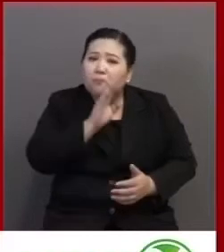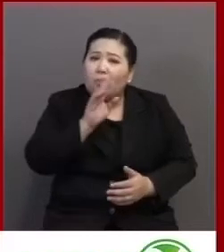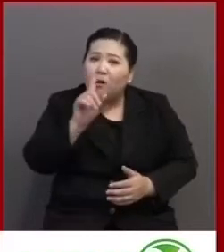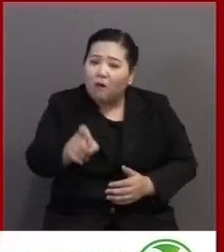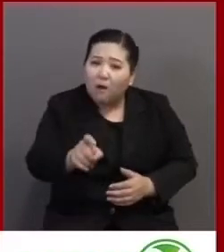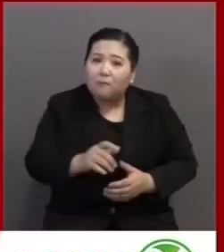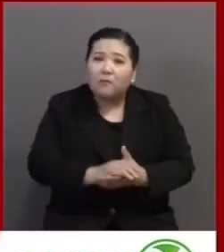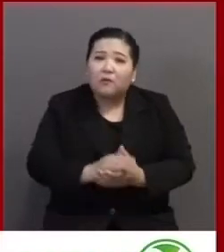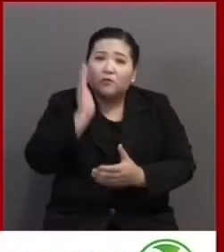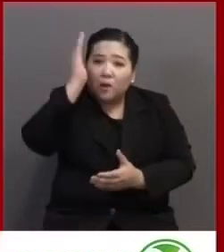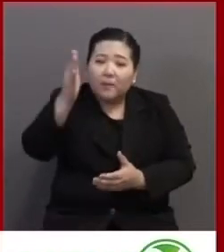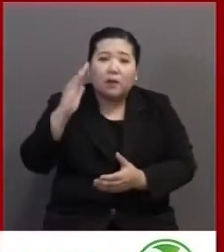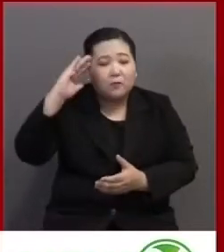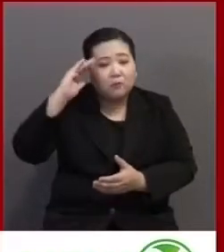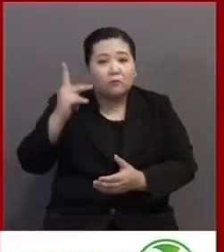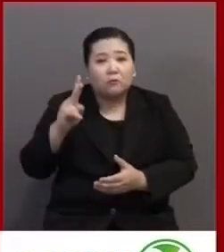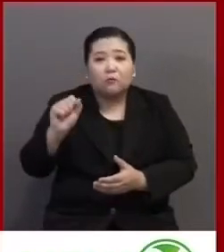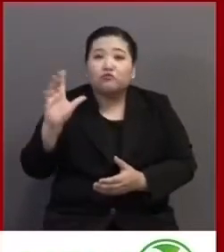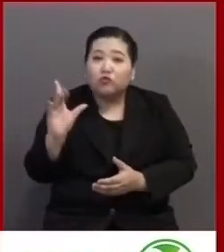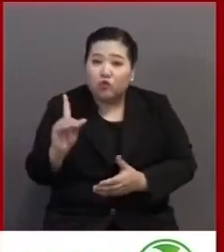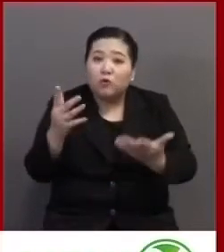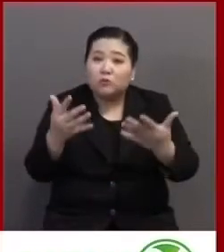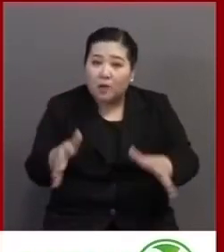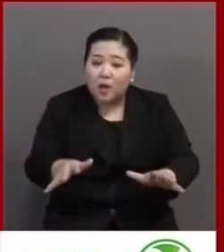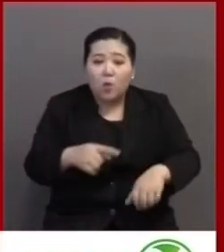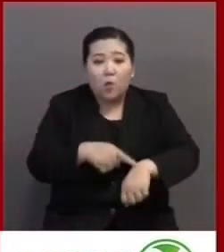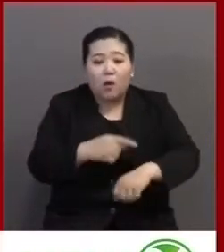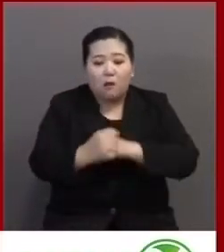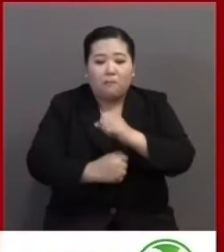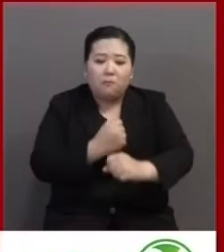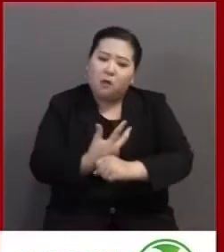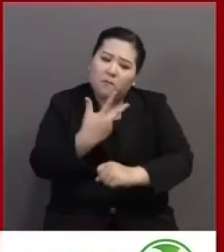การถึงคสช.ให้เล่นการเมืองเพราะว่าผลงานในช่วง3ปีกว่